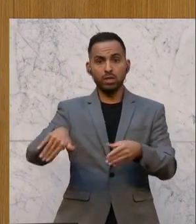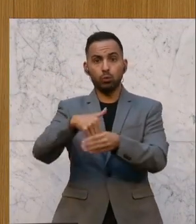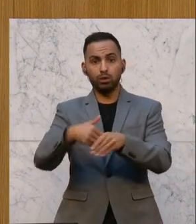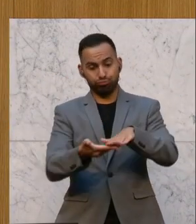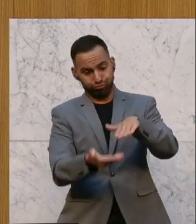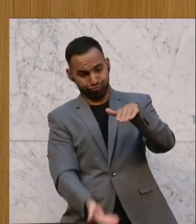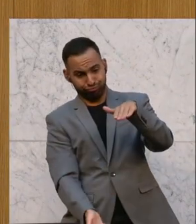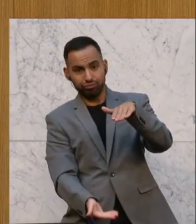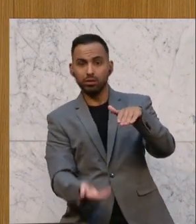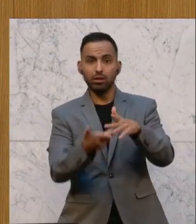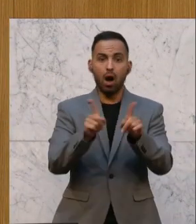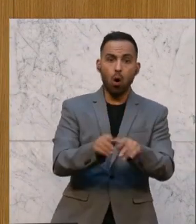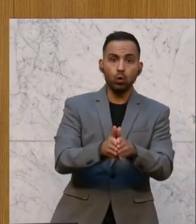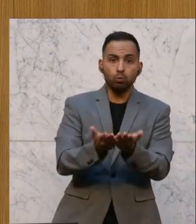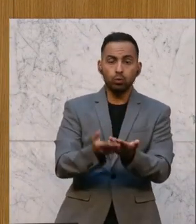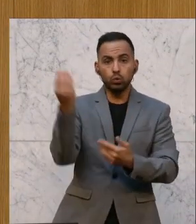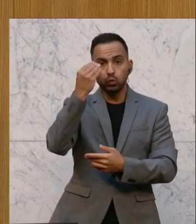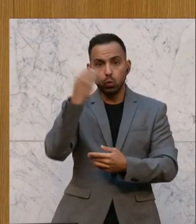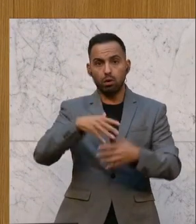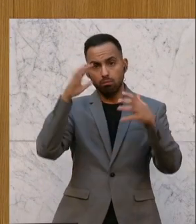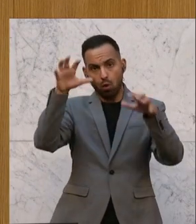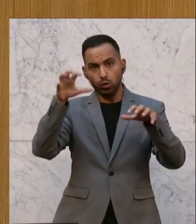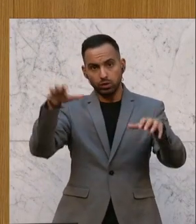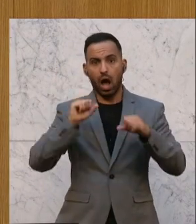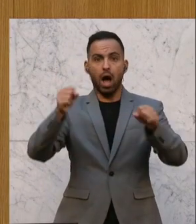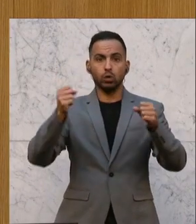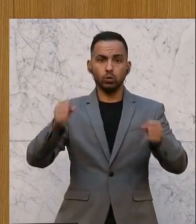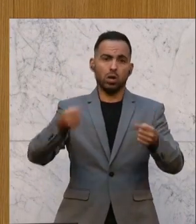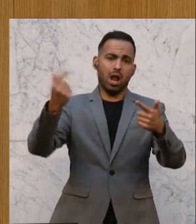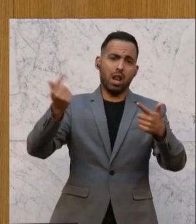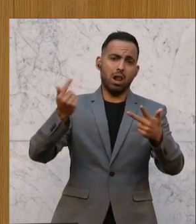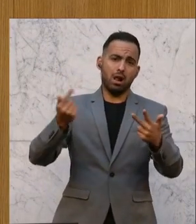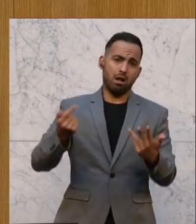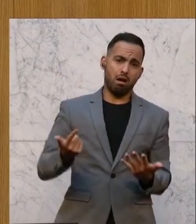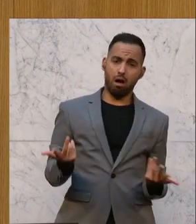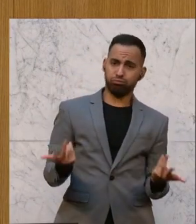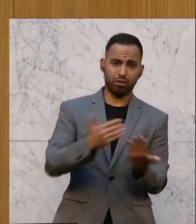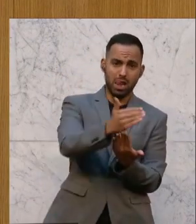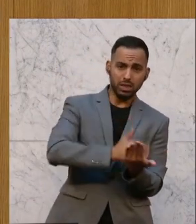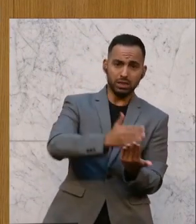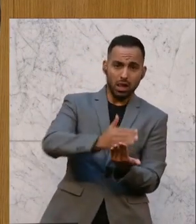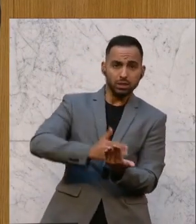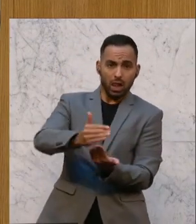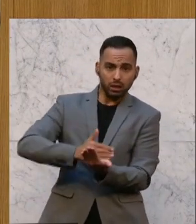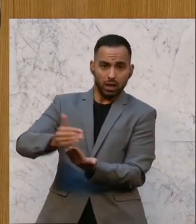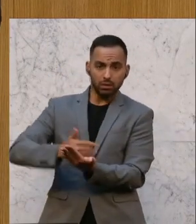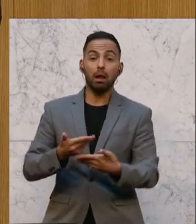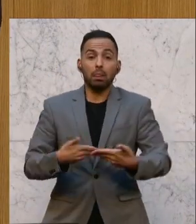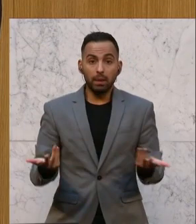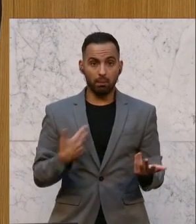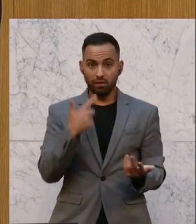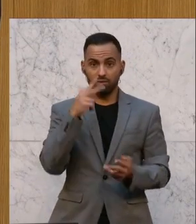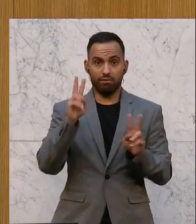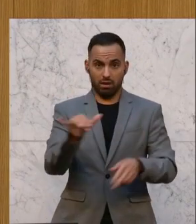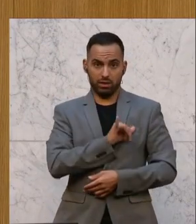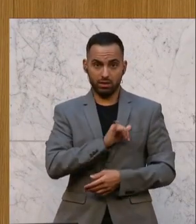ein Bürokratiemonster-Schulbuchaktion und, die Liste ist unendlich lang. Listen zu führen, die sich niemand anzieht,